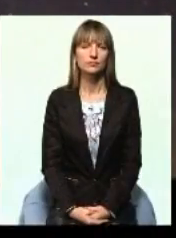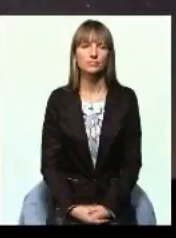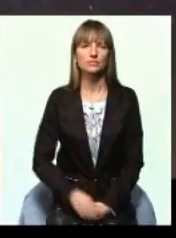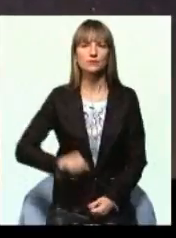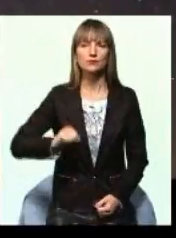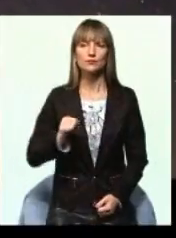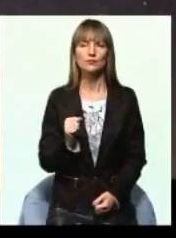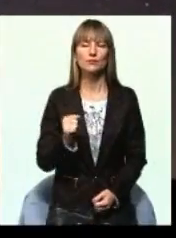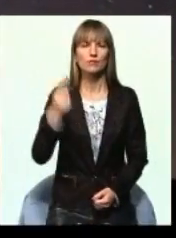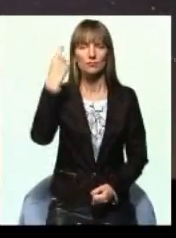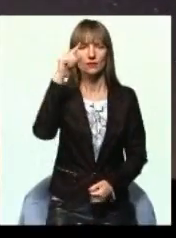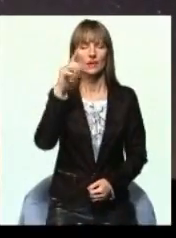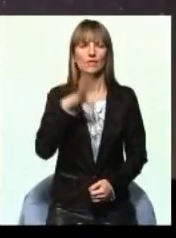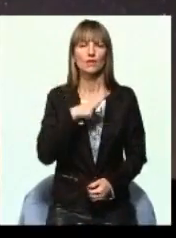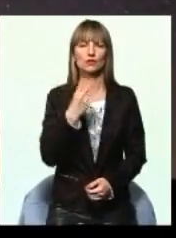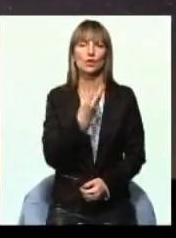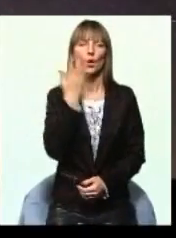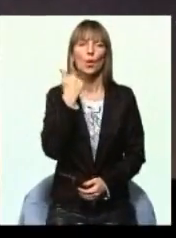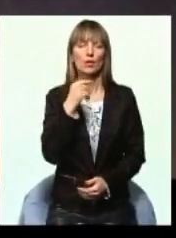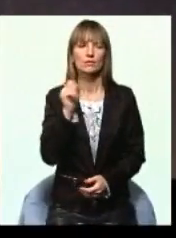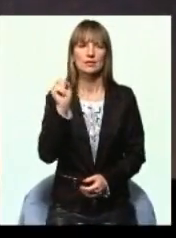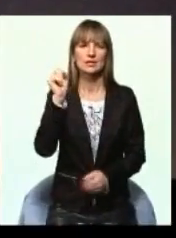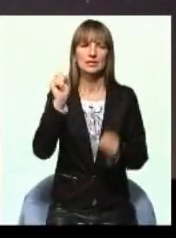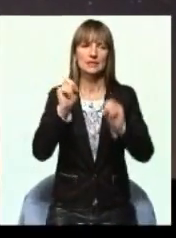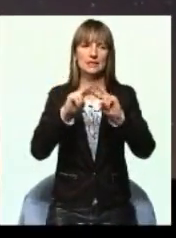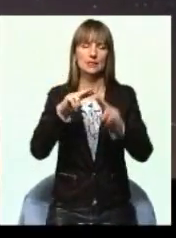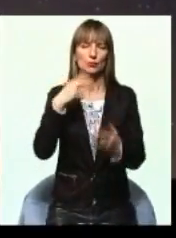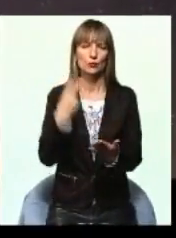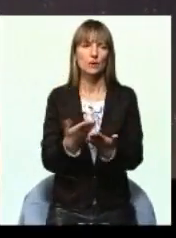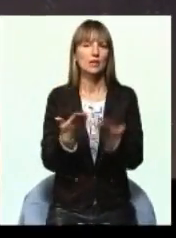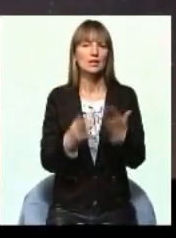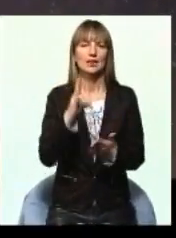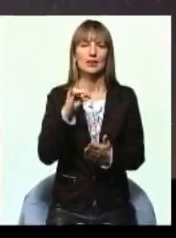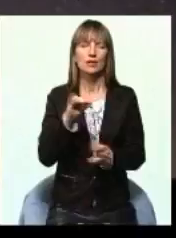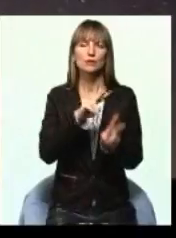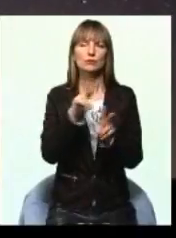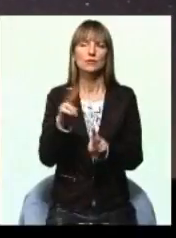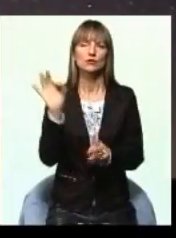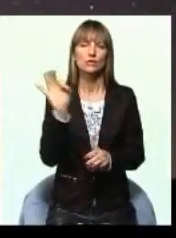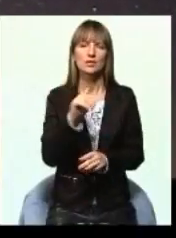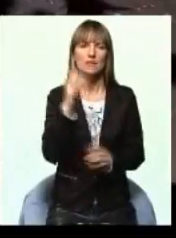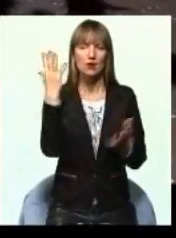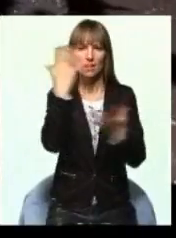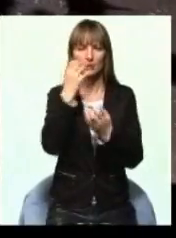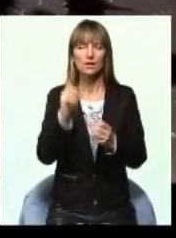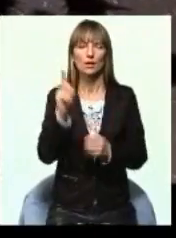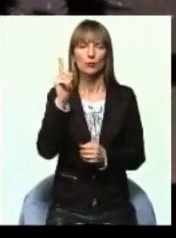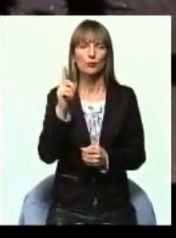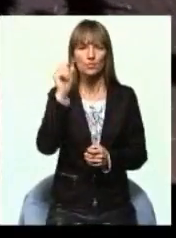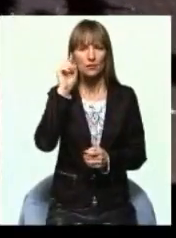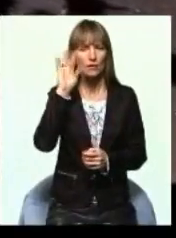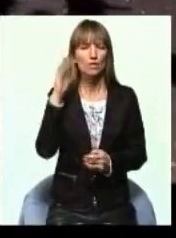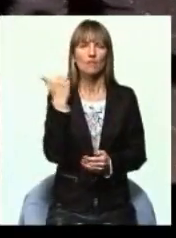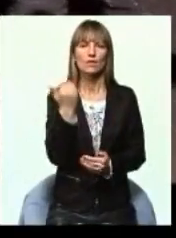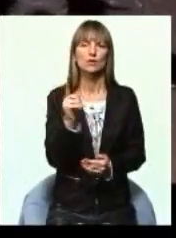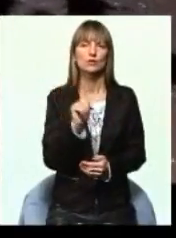Друзі, чи загадували ви бажання, коли падає зірка? Якщо ще ні, то спостерігайте якомога частіше за нічним небом. А чи відомо